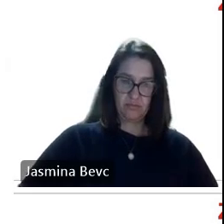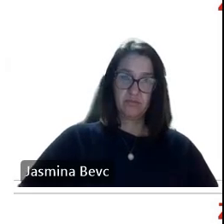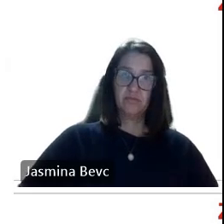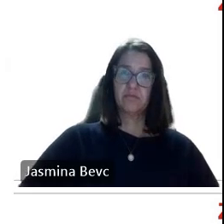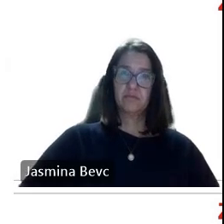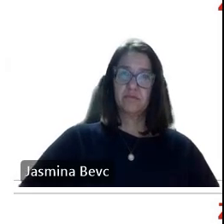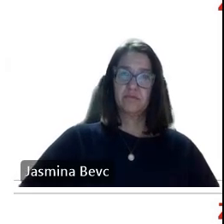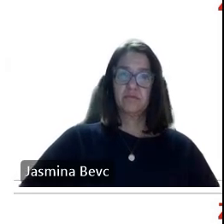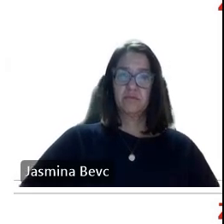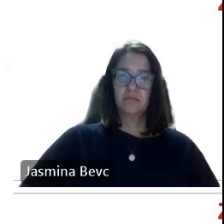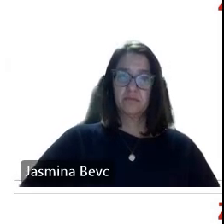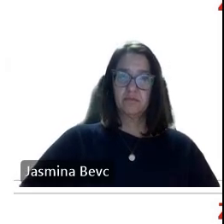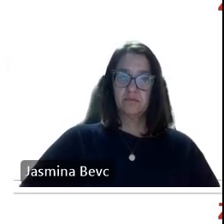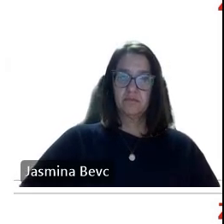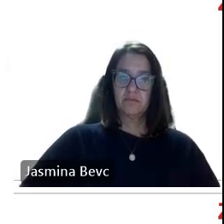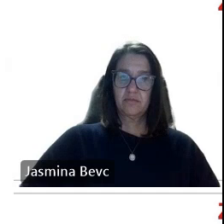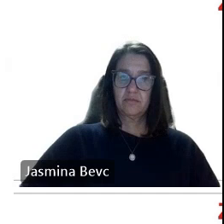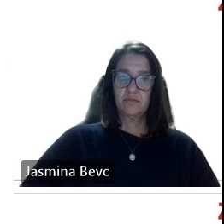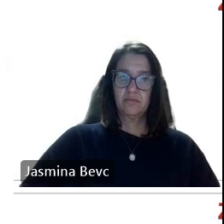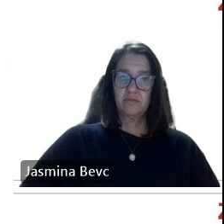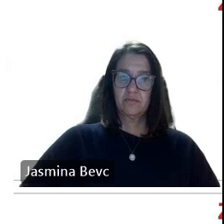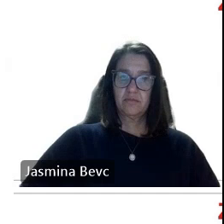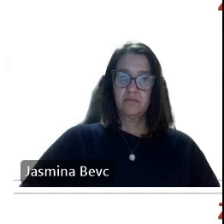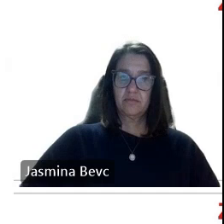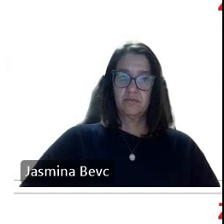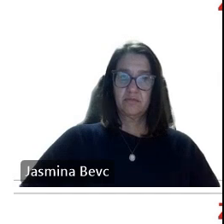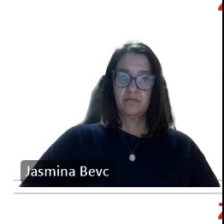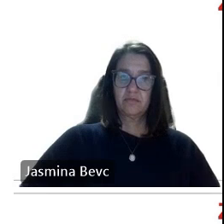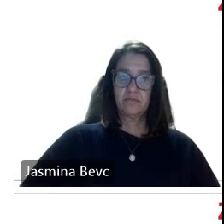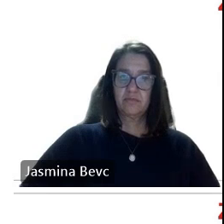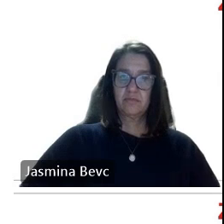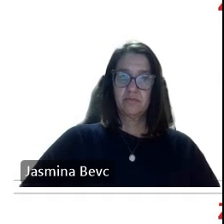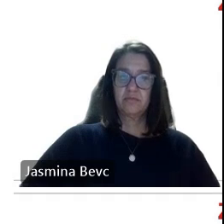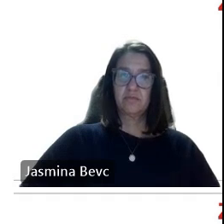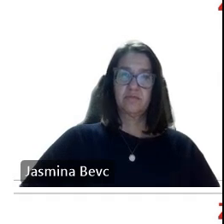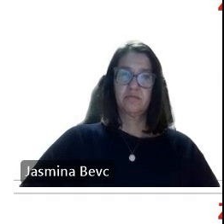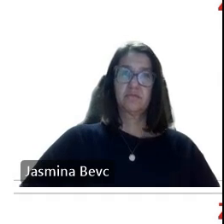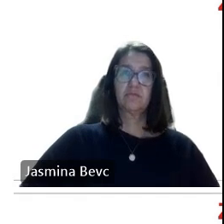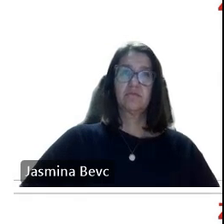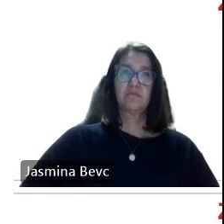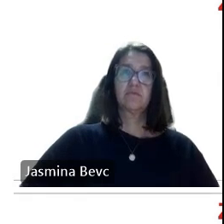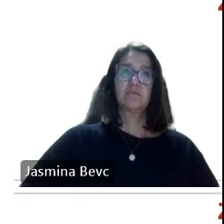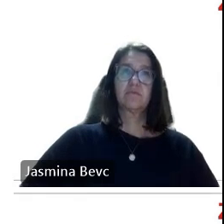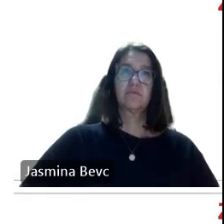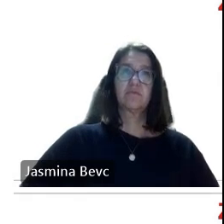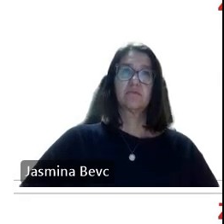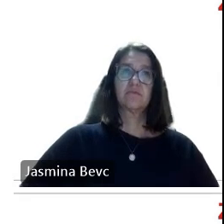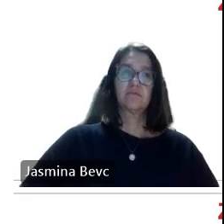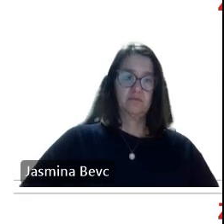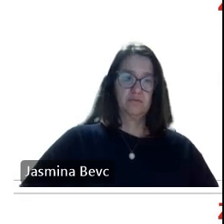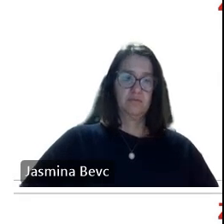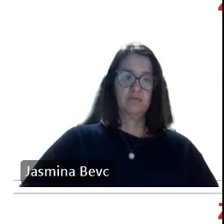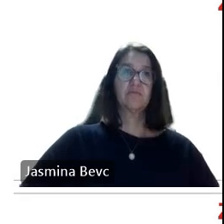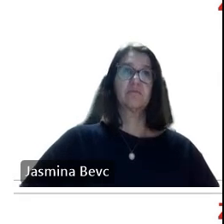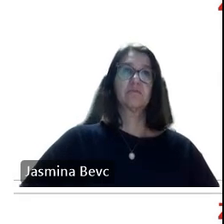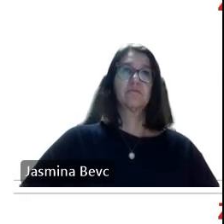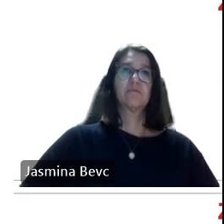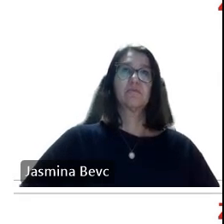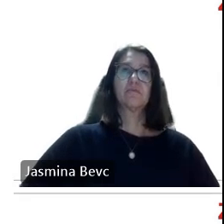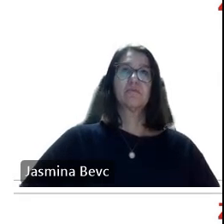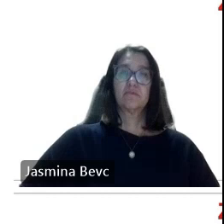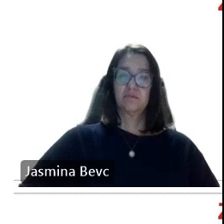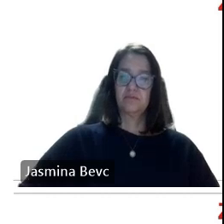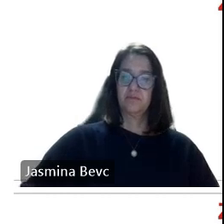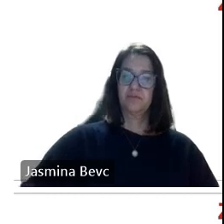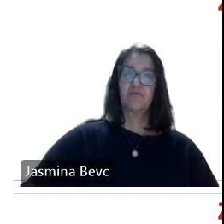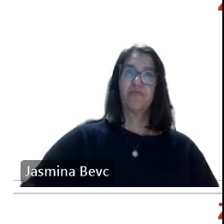nekako po višini med toplotno črpalko zemlja-voda in pa zrak-voda, pomeni zemlja-voda